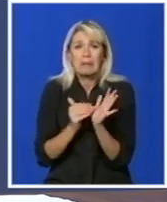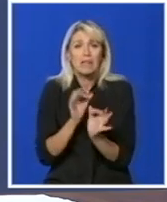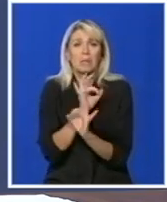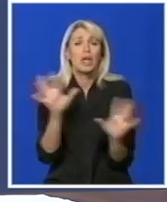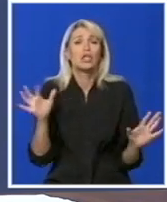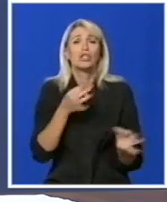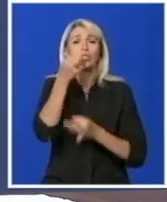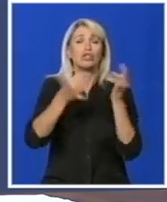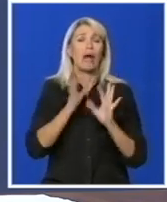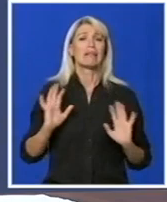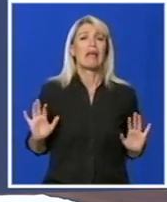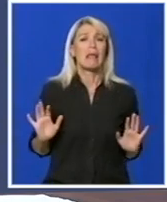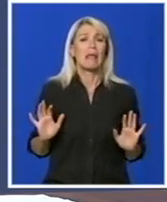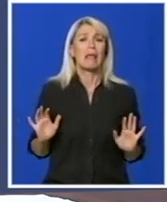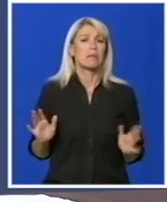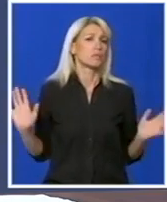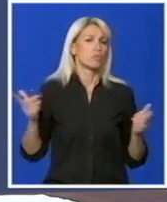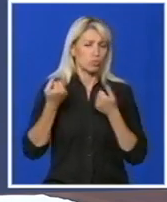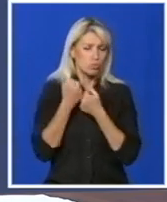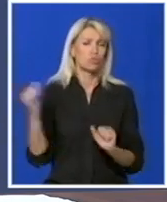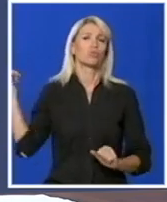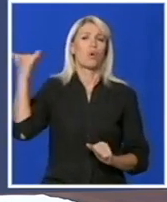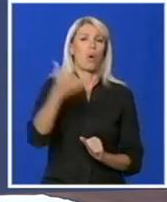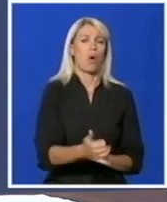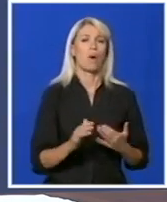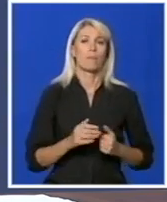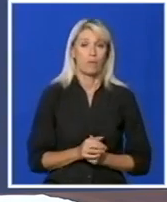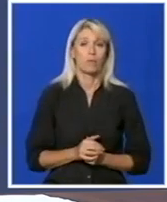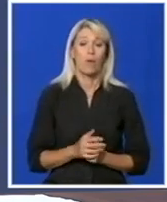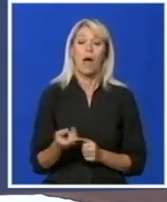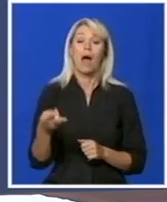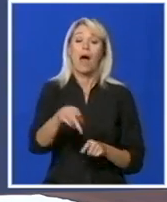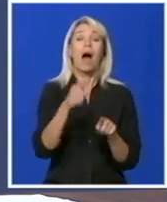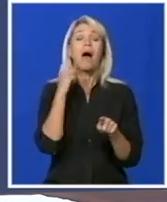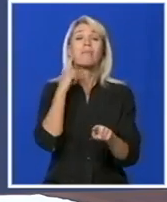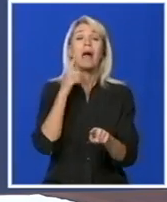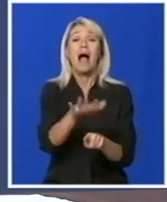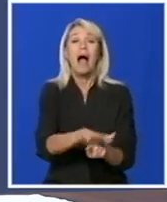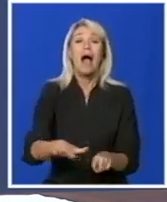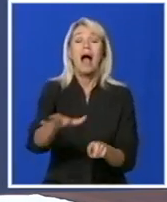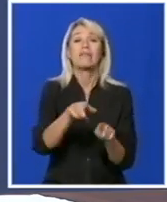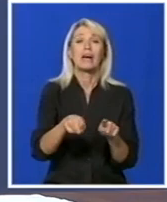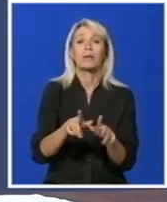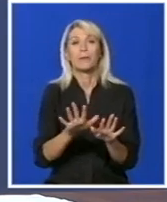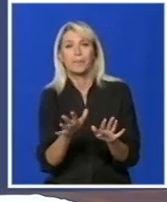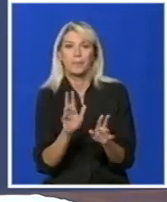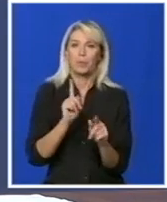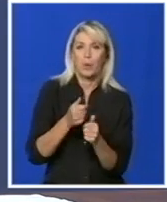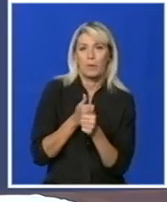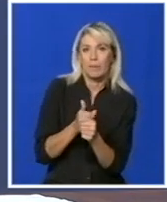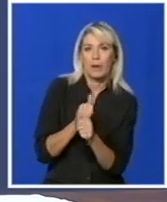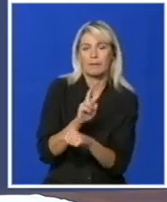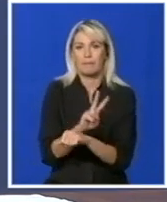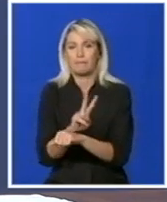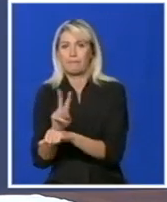uslove, niti bilo kakvo ograničenje. Ove zemlje u plavoj zoni se moraju pratiti intenzivno. Znači,